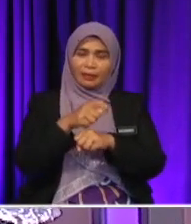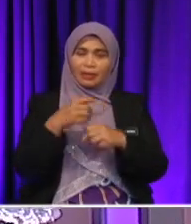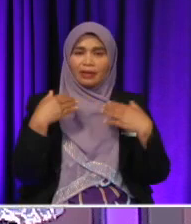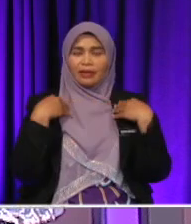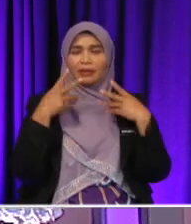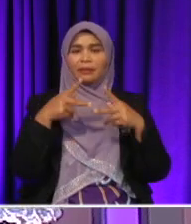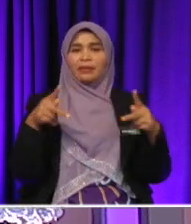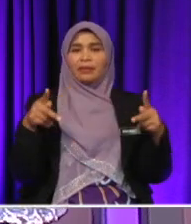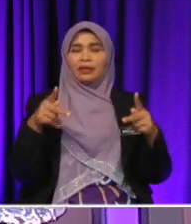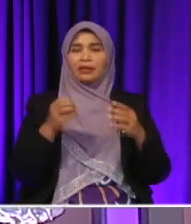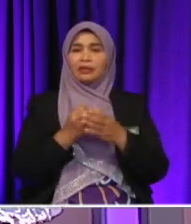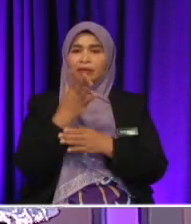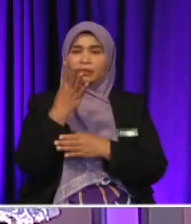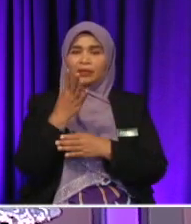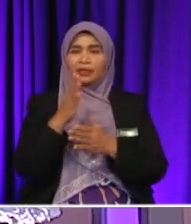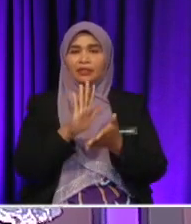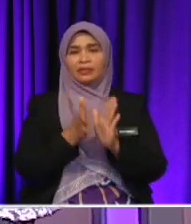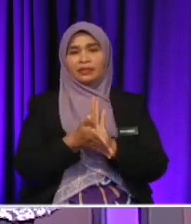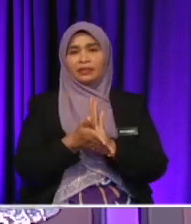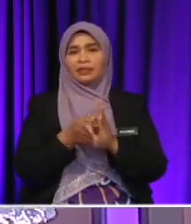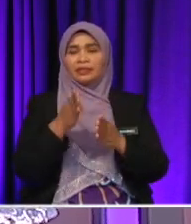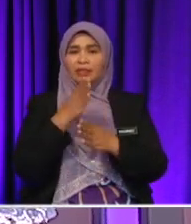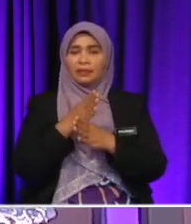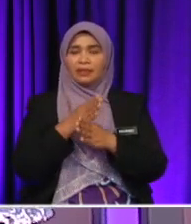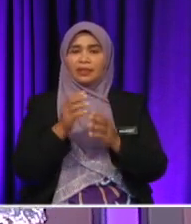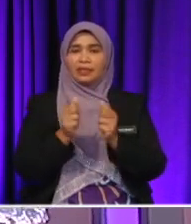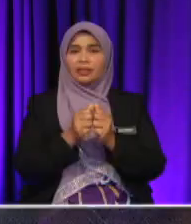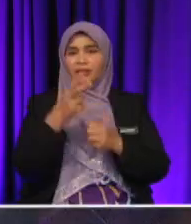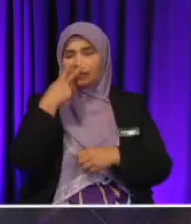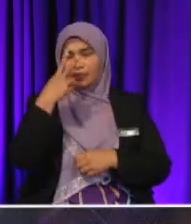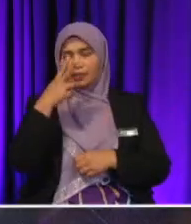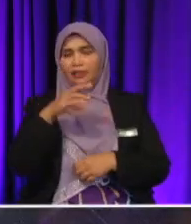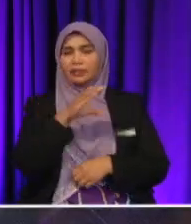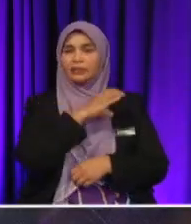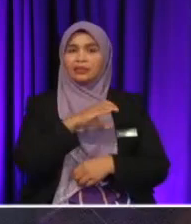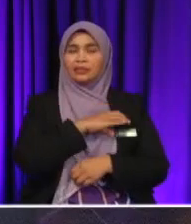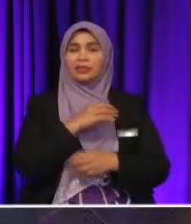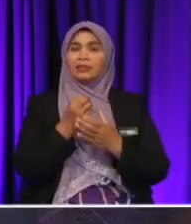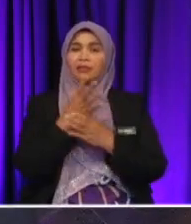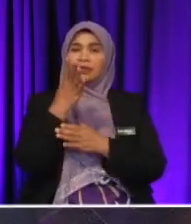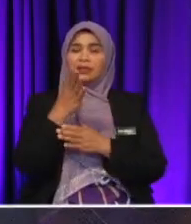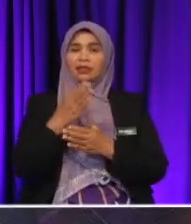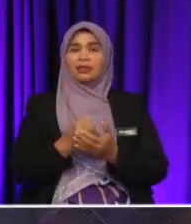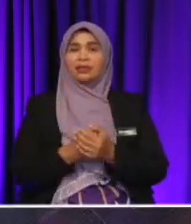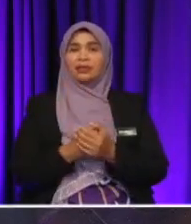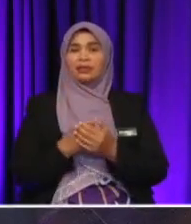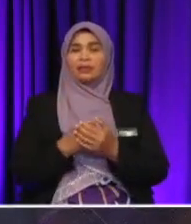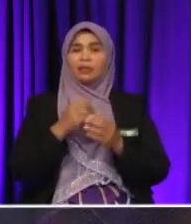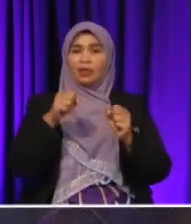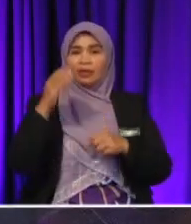berbagai-bagai tumbuhan Jadi sebenarnya dengan melihat ciri-ciri tumbuhan ini sebenarnya tahu